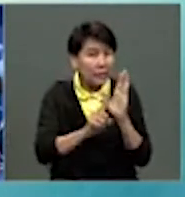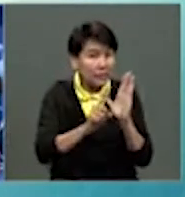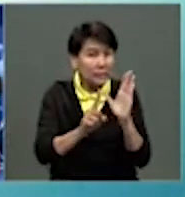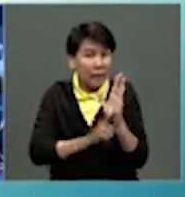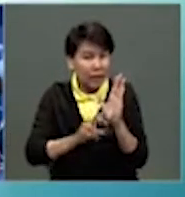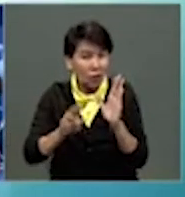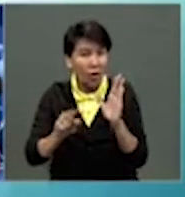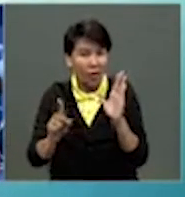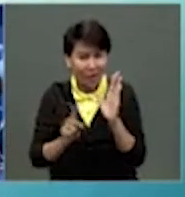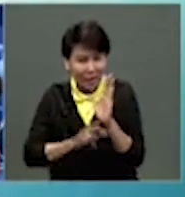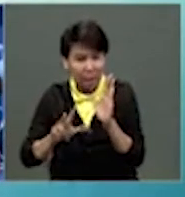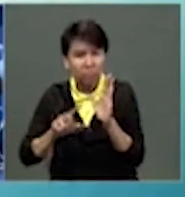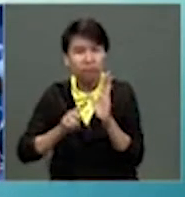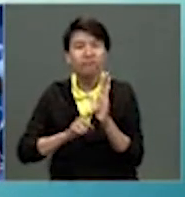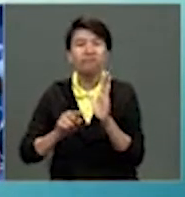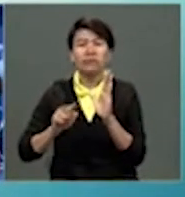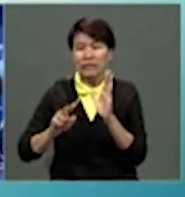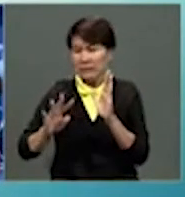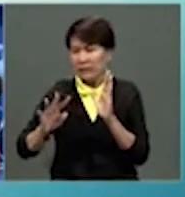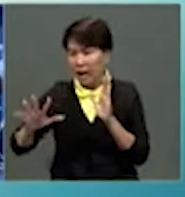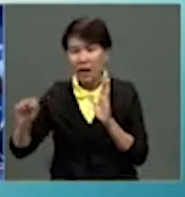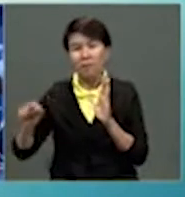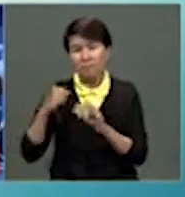ก็จะเห็นการกระจายตามภาคต่างๆชุดข้อมูลเหล่านี้ก็ฝากผู้ที่เกี่ยวข้องนะครับแล้วก็เห็นเออทั้งเป็นไฟสาธารณสุขแล้วก็ฝ่ายของด้านการควบคุมโรคไปมันคงป้องกันทั้งหลายเนี่ยนะครับก็นำเอาชุดข้อมูลต่างๆเหล่านี้ไปใช้ประโยชน์นะครับแต่หลายท่านอาจจะบอกว่าให้ฉันทำได้ดีกว่านี้มั้งนะครับไม่เป็นไรครับเดี๋ยวรอบหน้าท่านอาจจะทำได้ดีกว่านี้เราจะมีการสำรวจทั้งหมดประมาณ5-6รอบนะครับก็จะทำเป็นระยะระยะไปนะครับก็อาจจะจะช่วยทำให้